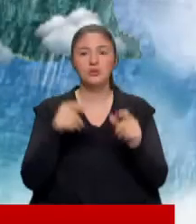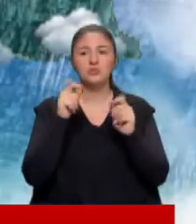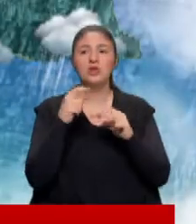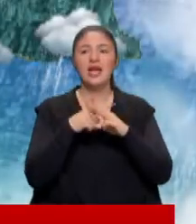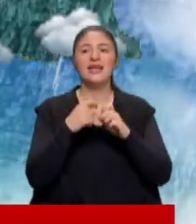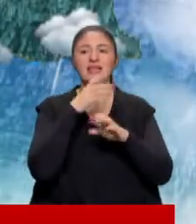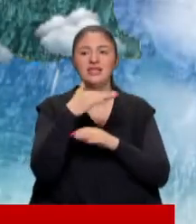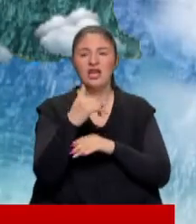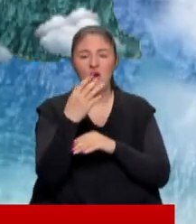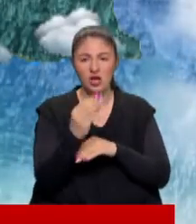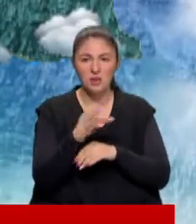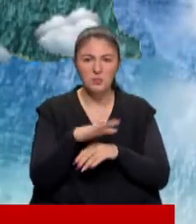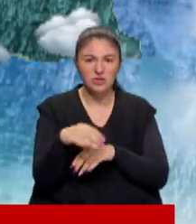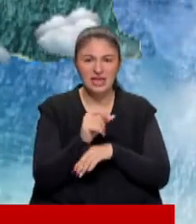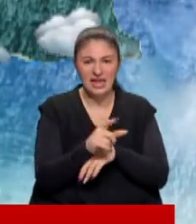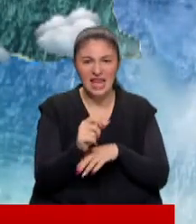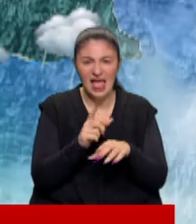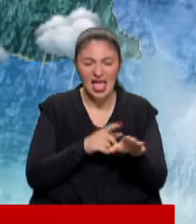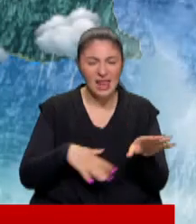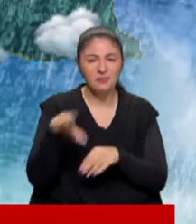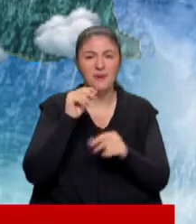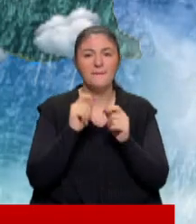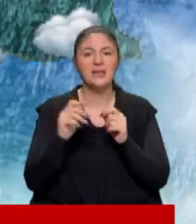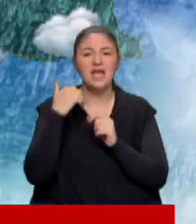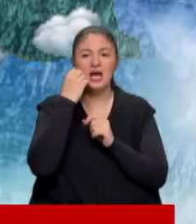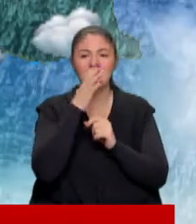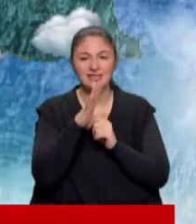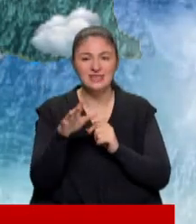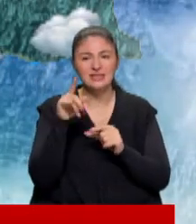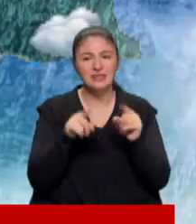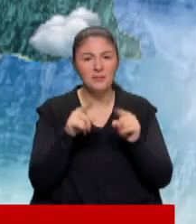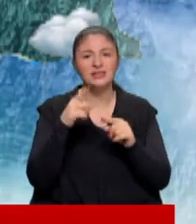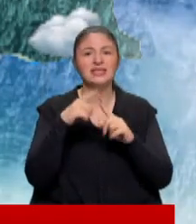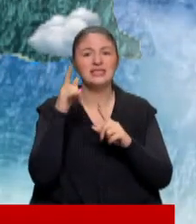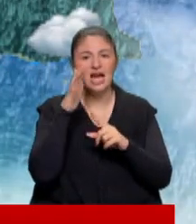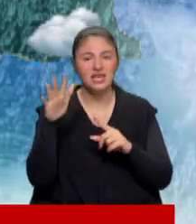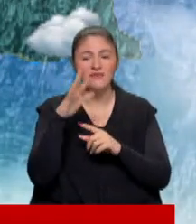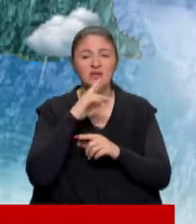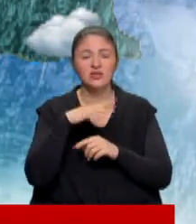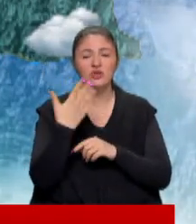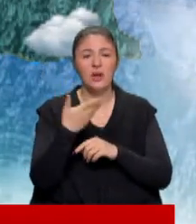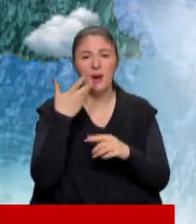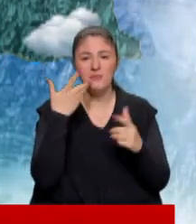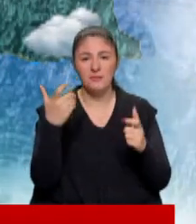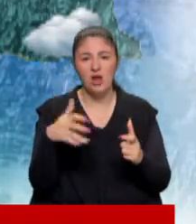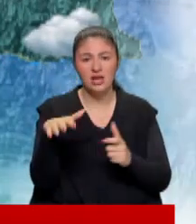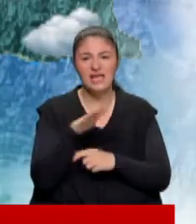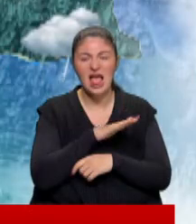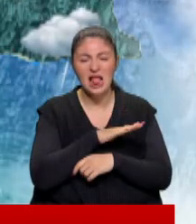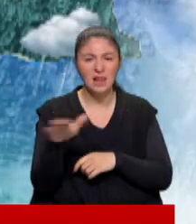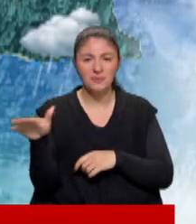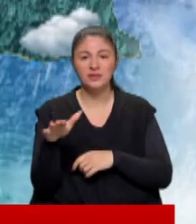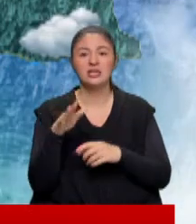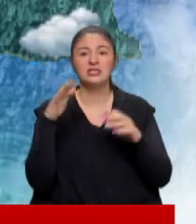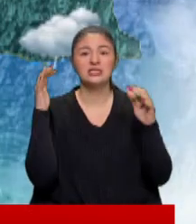Bugün Ege Denizi'ne kıyısı olan tüm il ve ilçelerde, Batı Akdeniz'de, zamanla Trakya'da ve öğleden sonra Marmara bölgesinin